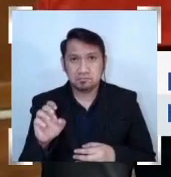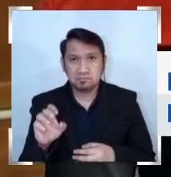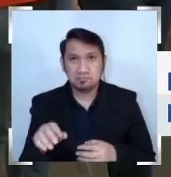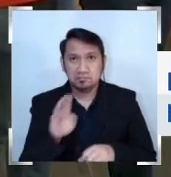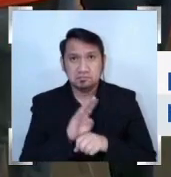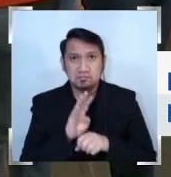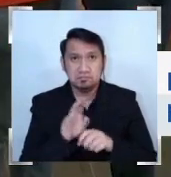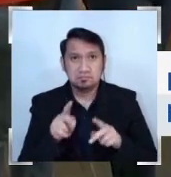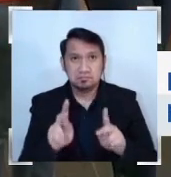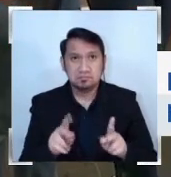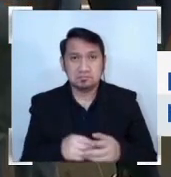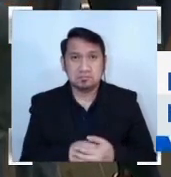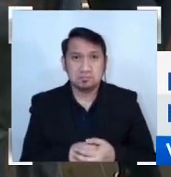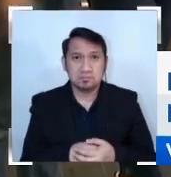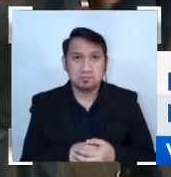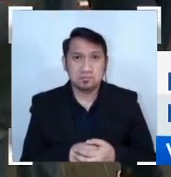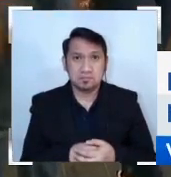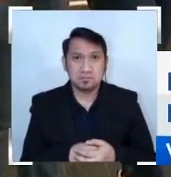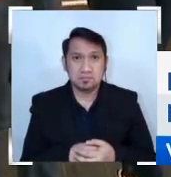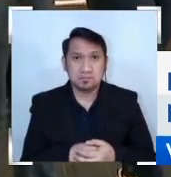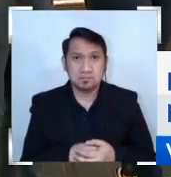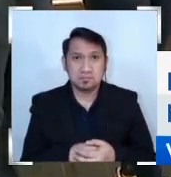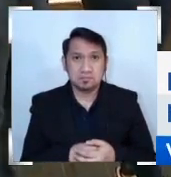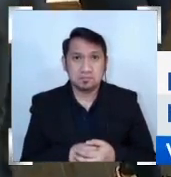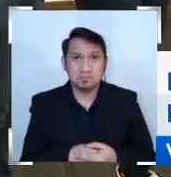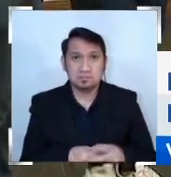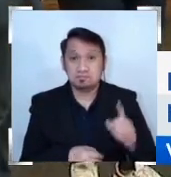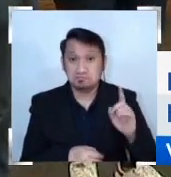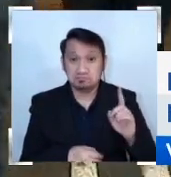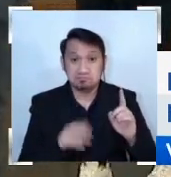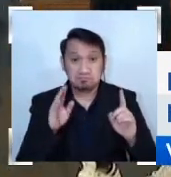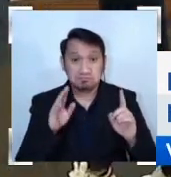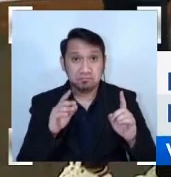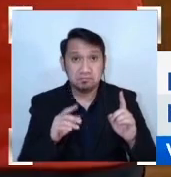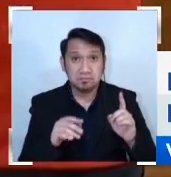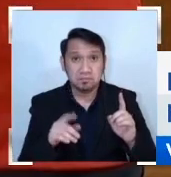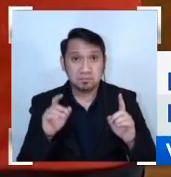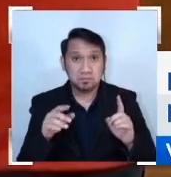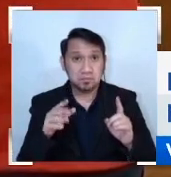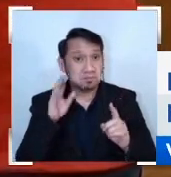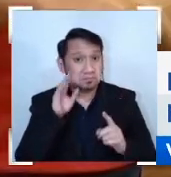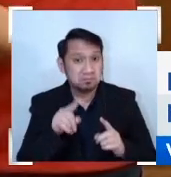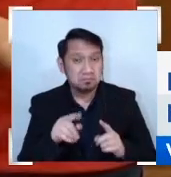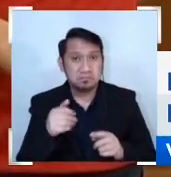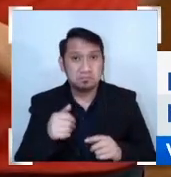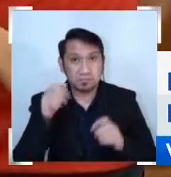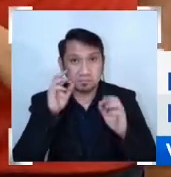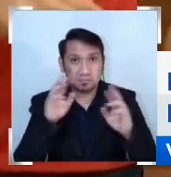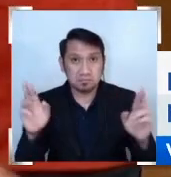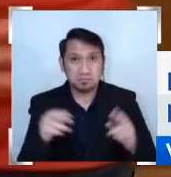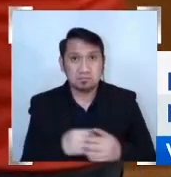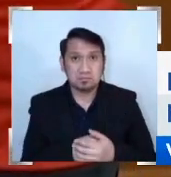nationwide. Ang kapatid niyang si Congressman Wes Gatchalian ang nanalo bilang mayor at re-elected bilang vice